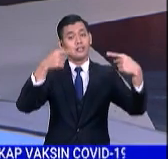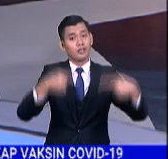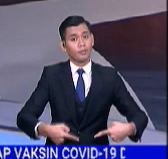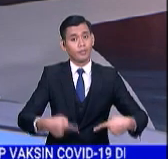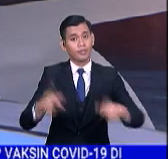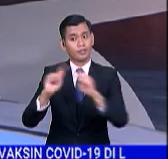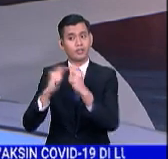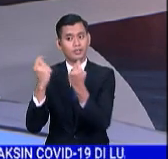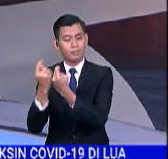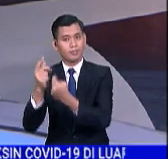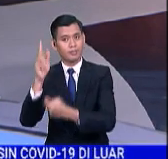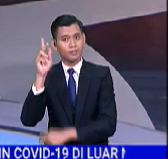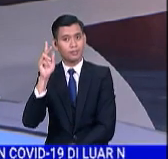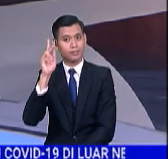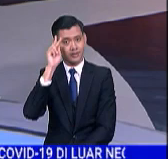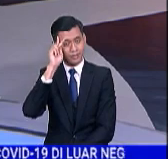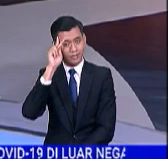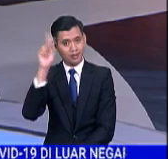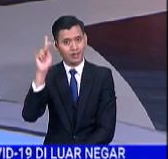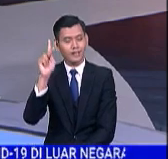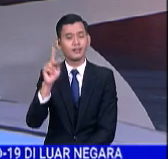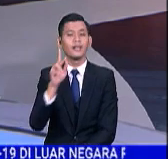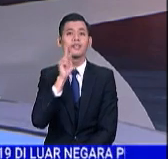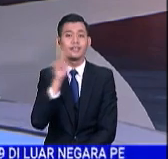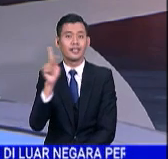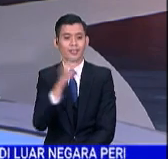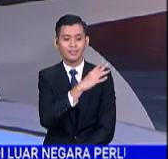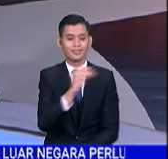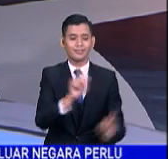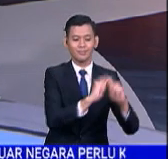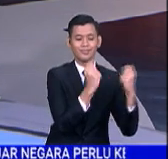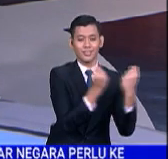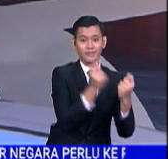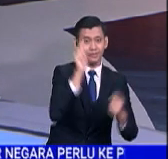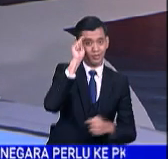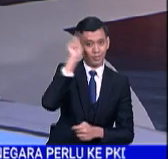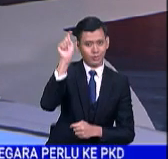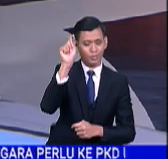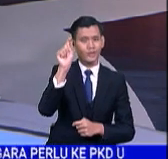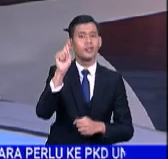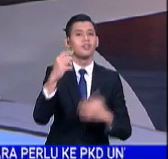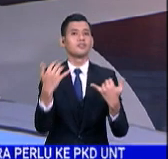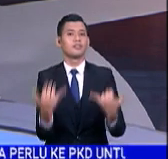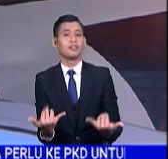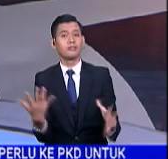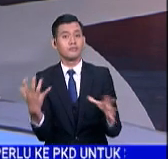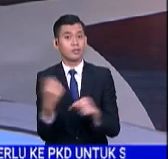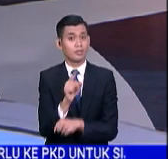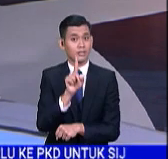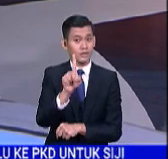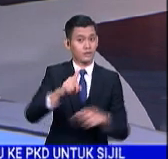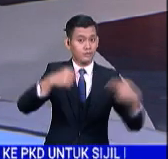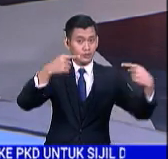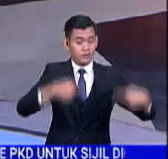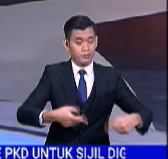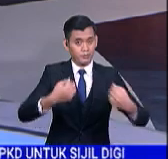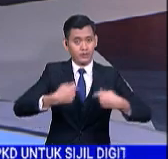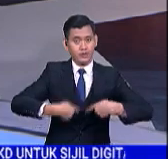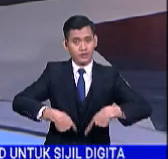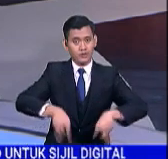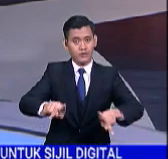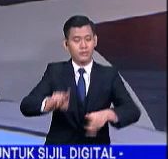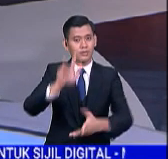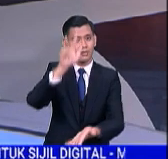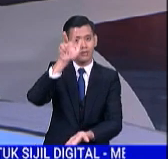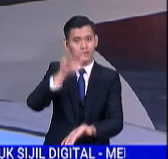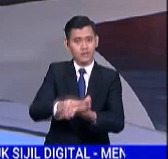FC dan Terengganu TFC masih rancak. KDA memiliki kelebihan satu perlawanan mempunyai peluang cerah untuk